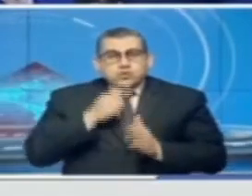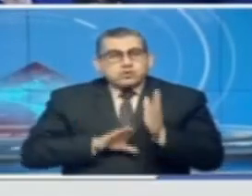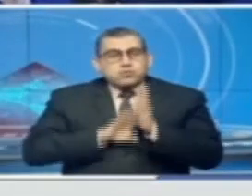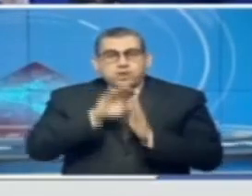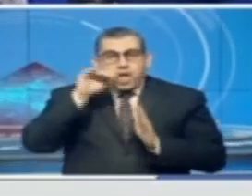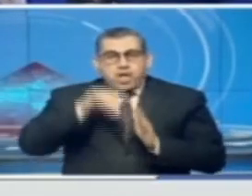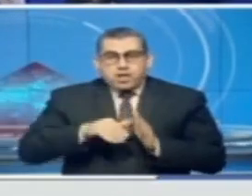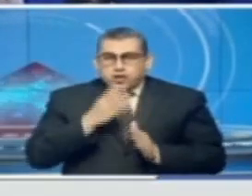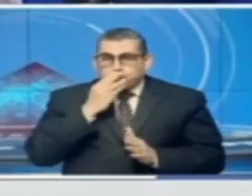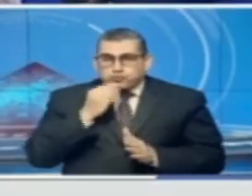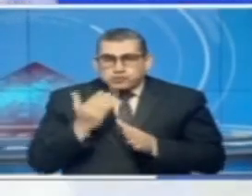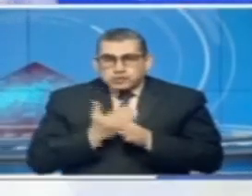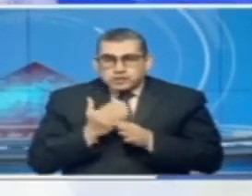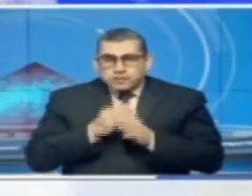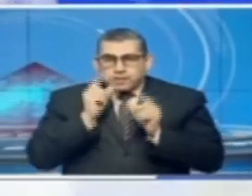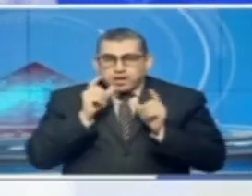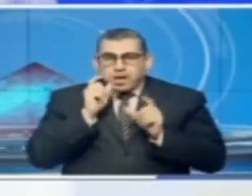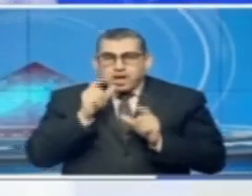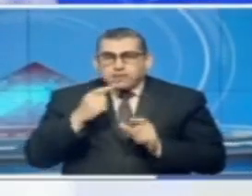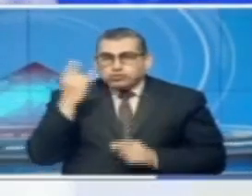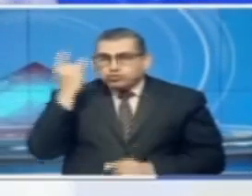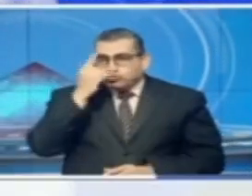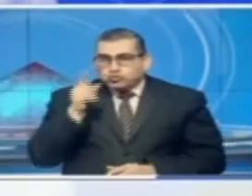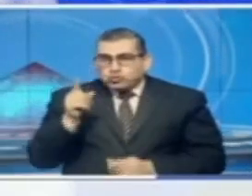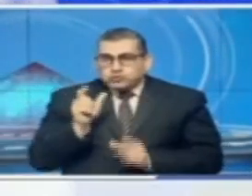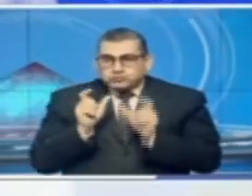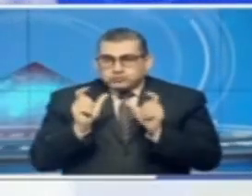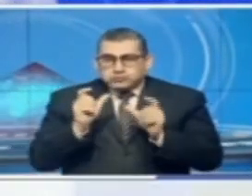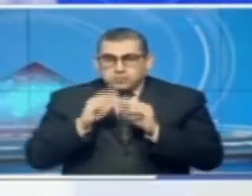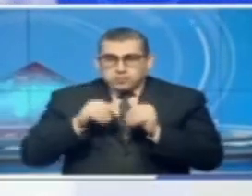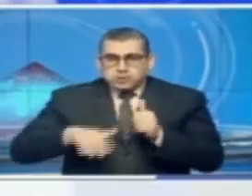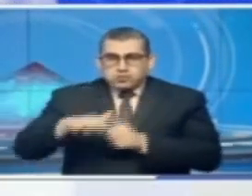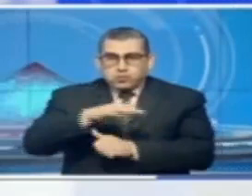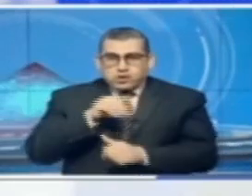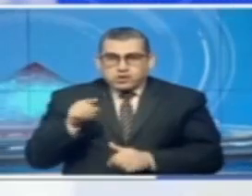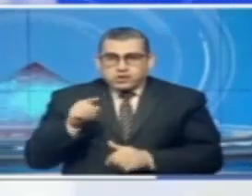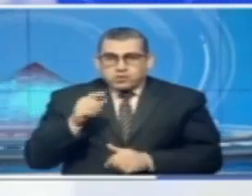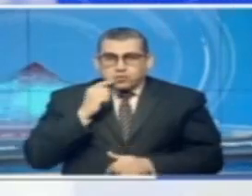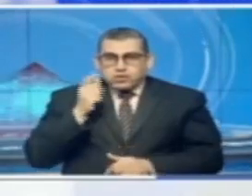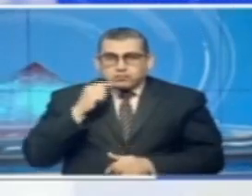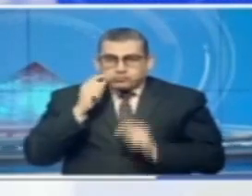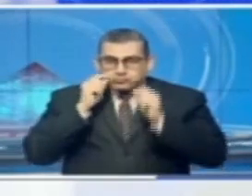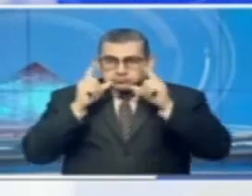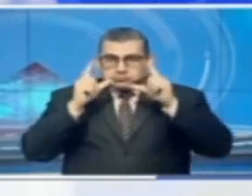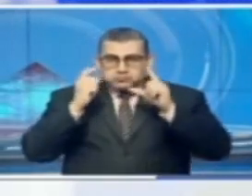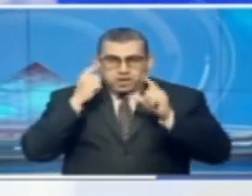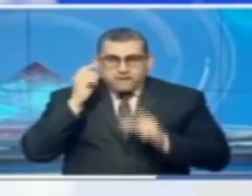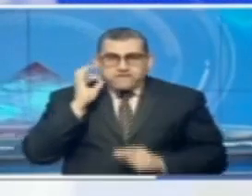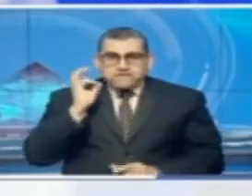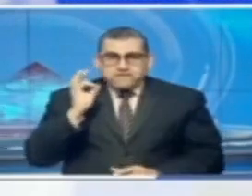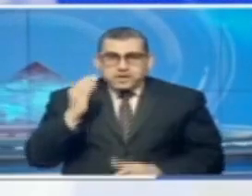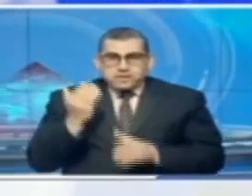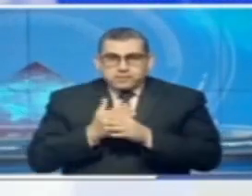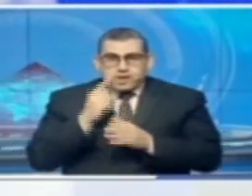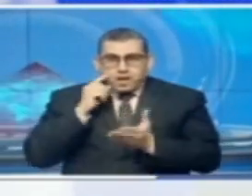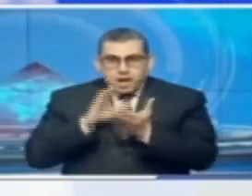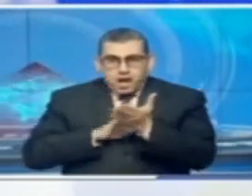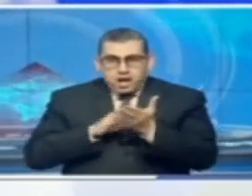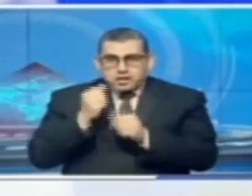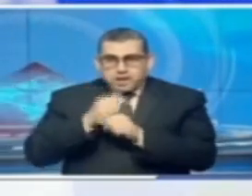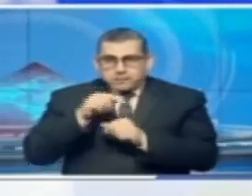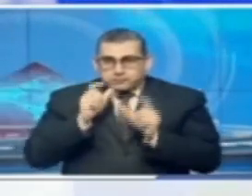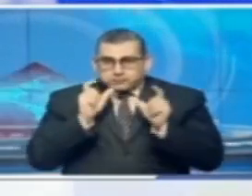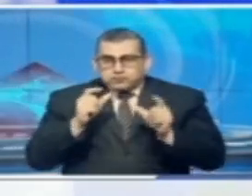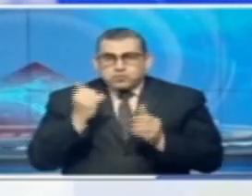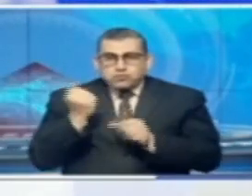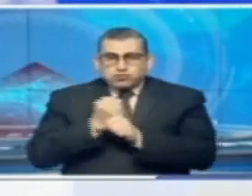يتأتى دون وجود جهاز شرطة وطني واع ومدرك لطبيعة مهمته جيدا.